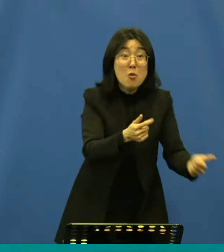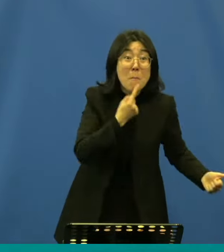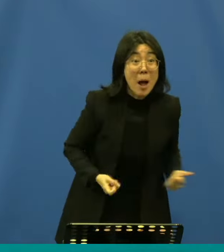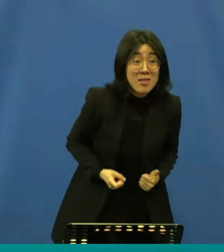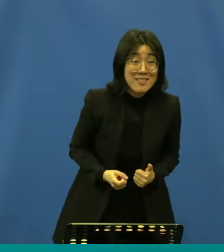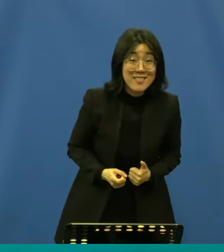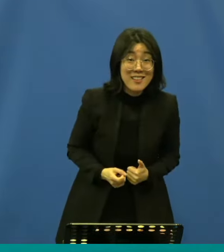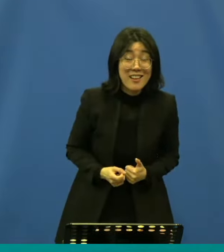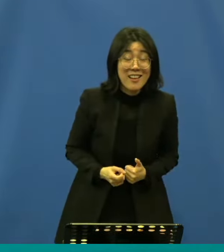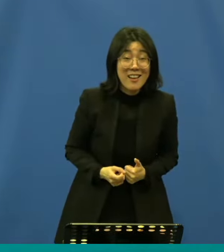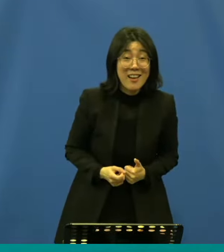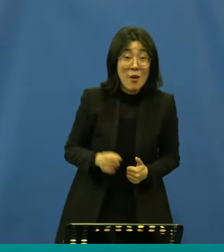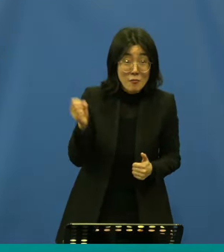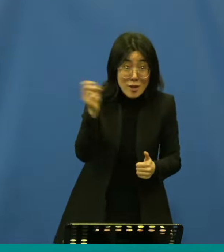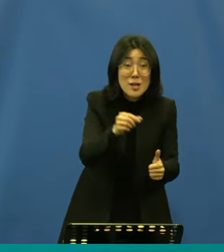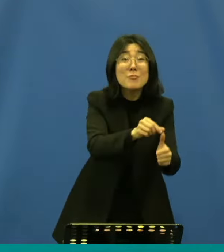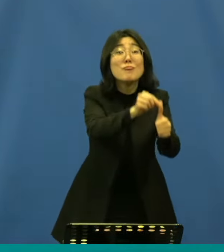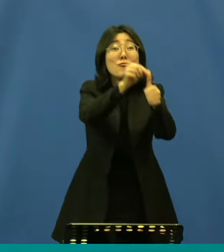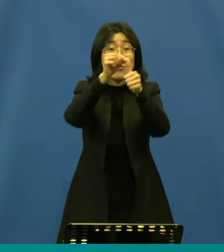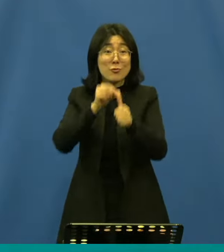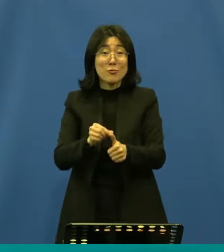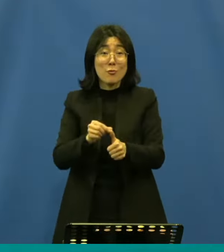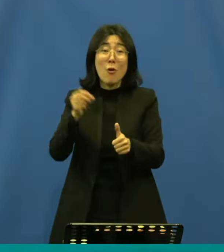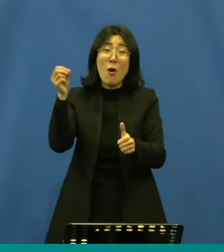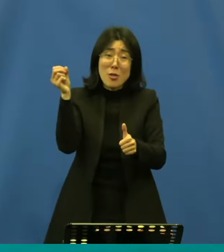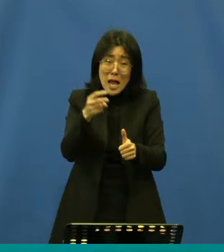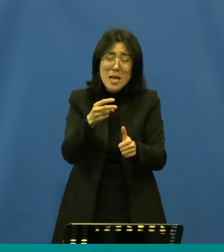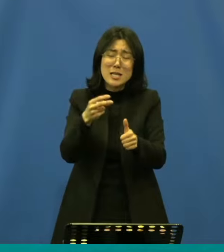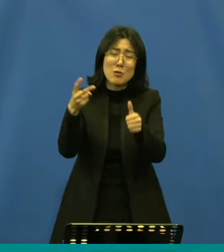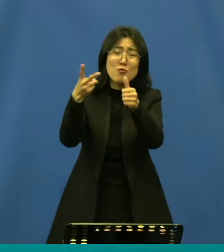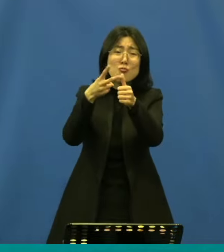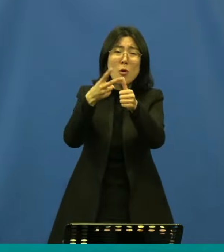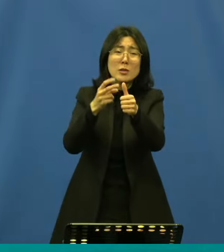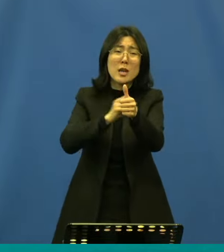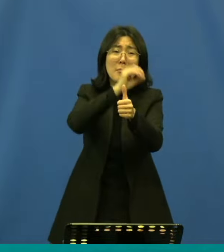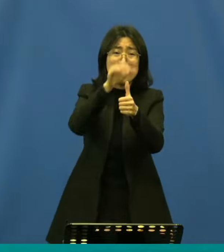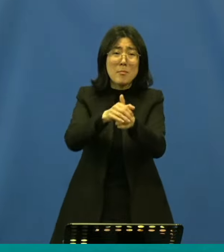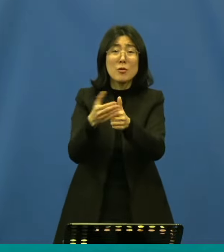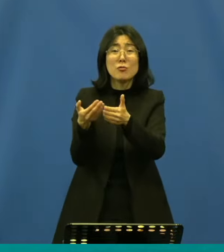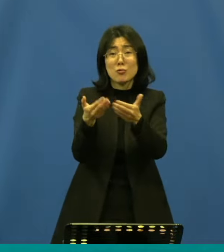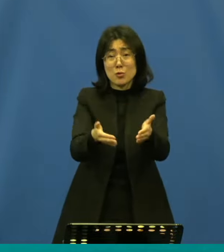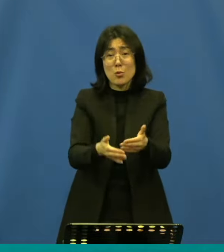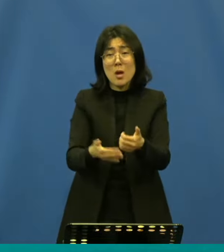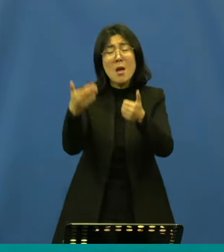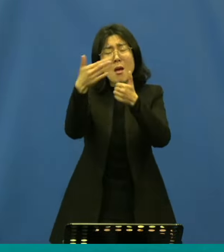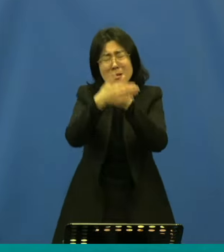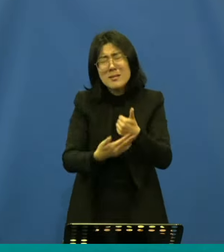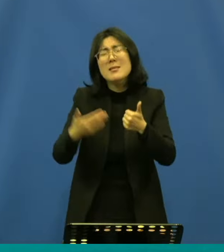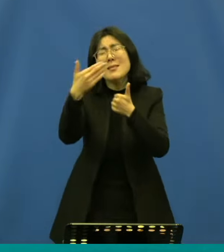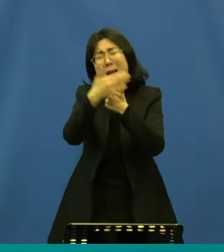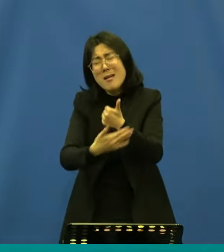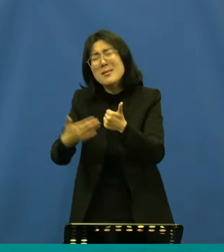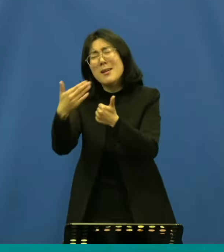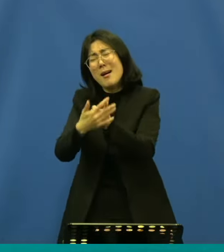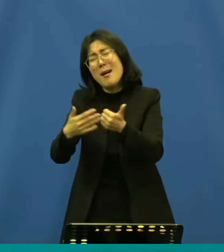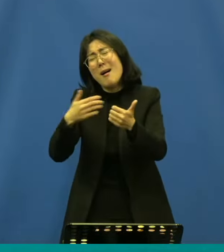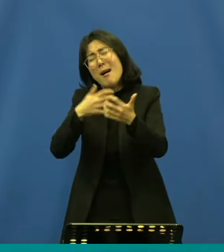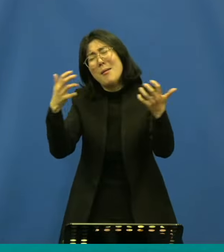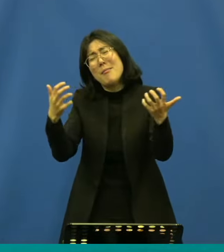그를 사용해 주시고 그를 기적 속에 살려주시는 충분히 은혜를 주셨어요.